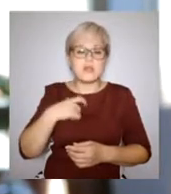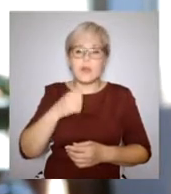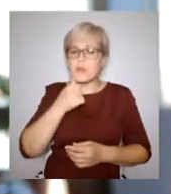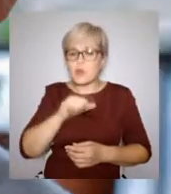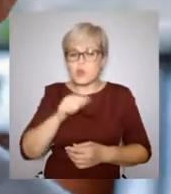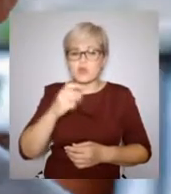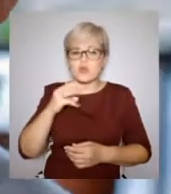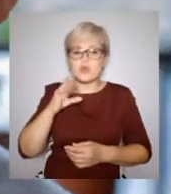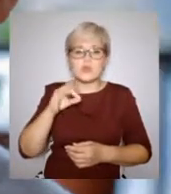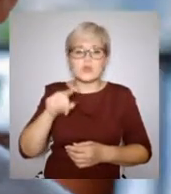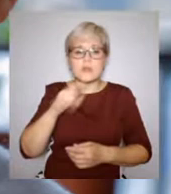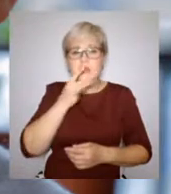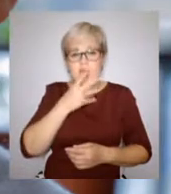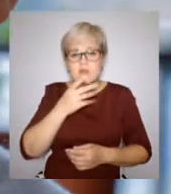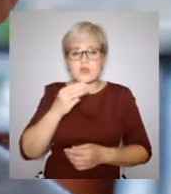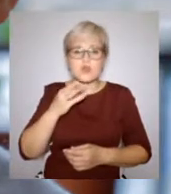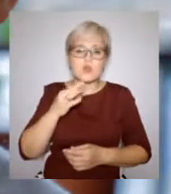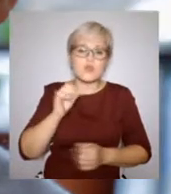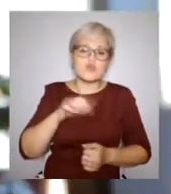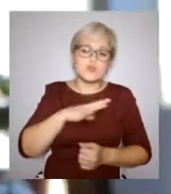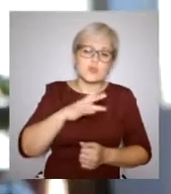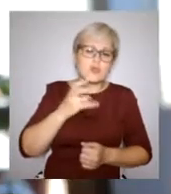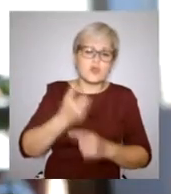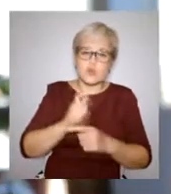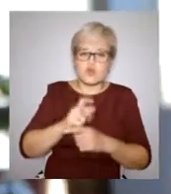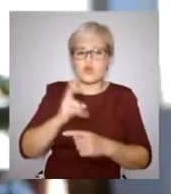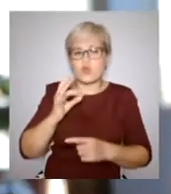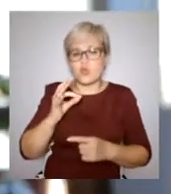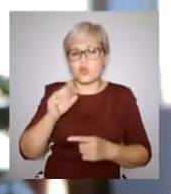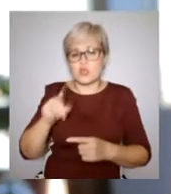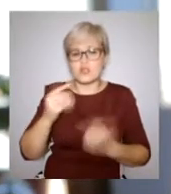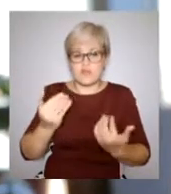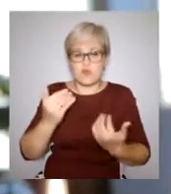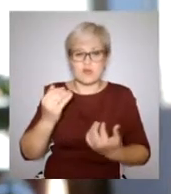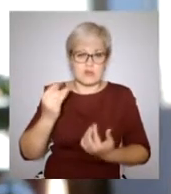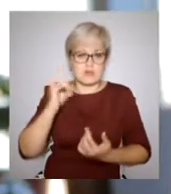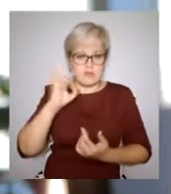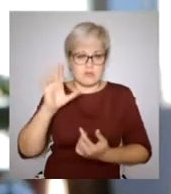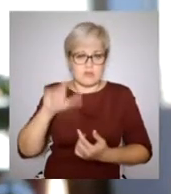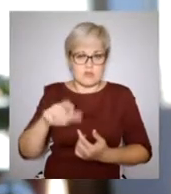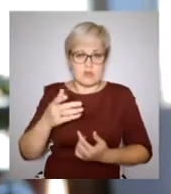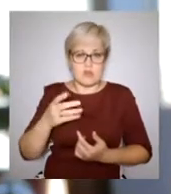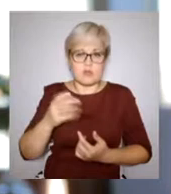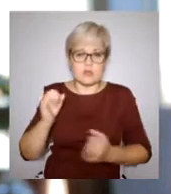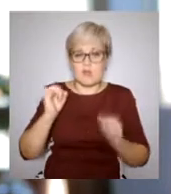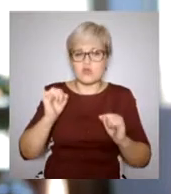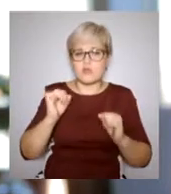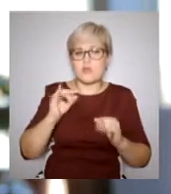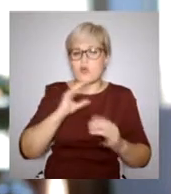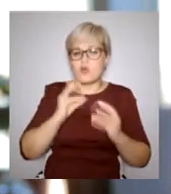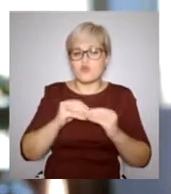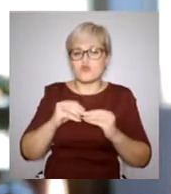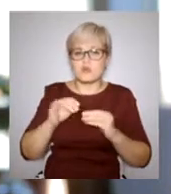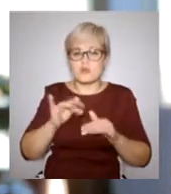пробуешь где-то тебе нравится где-то может быть не очень но ты сегодня и и бренд